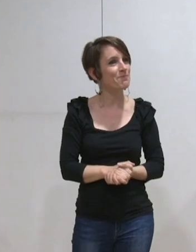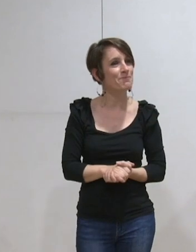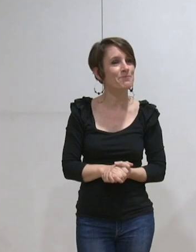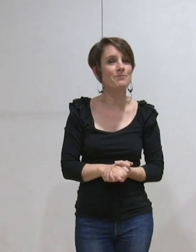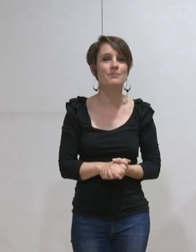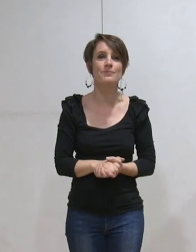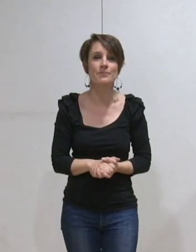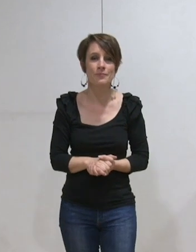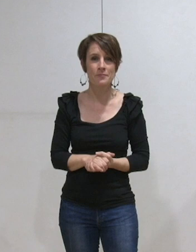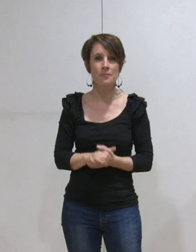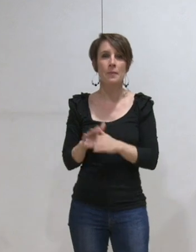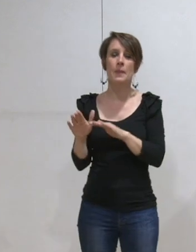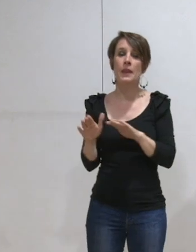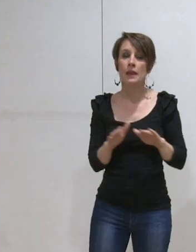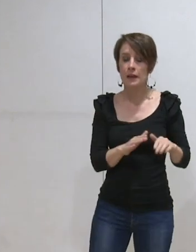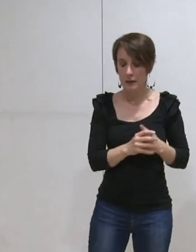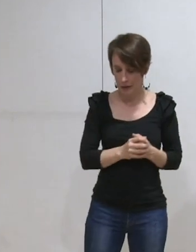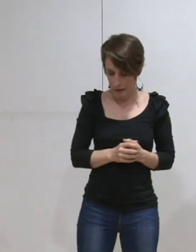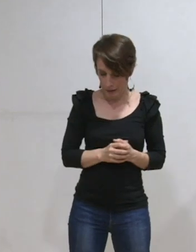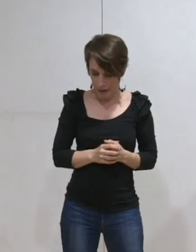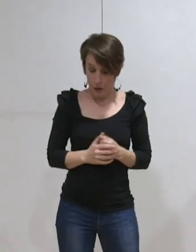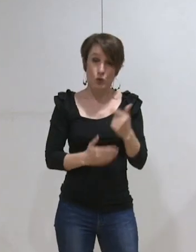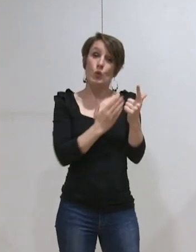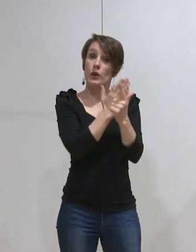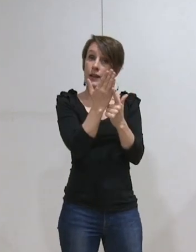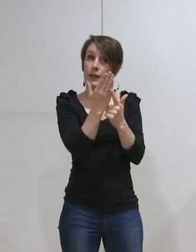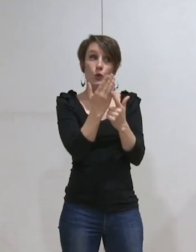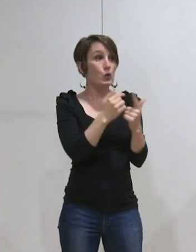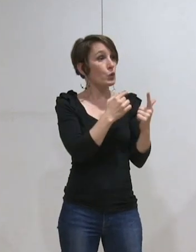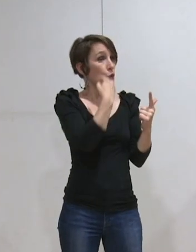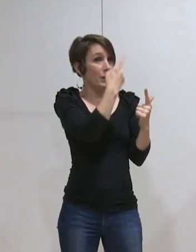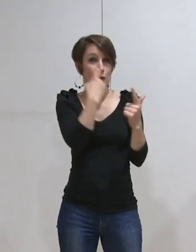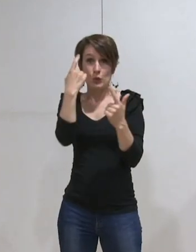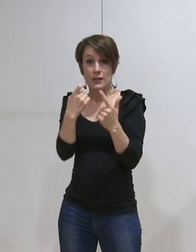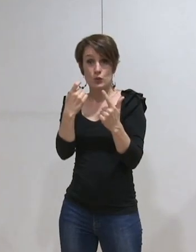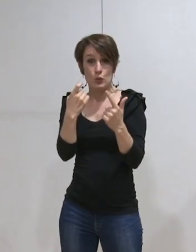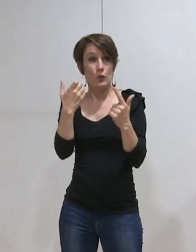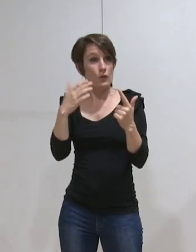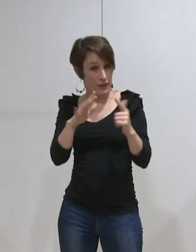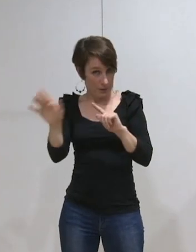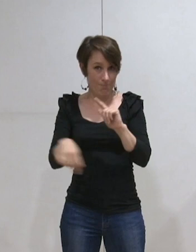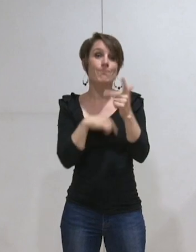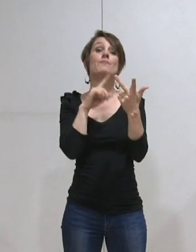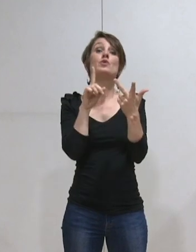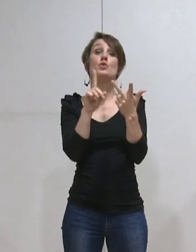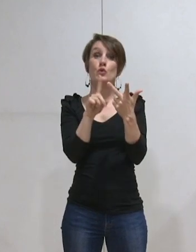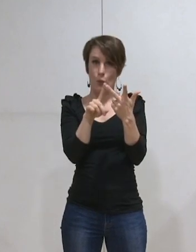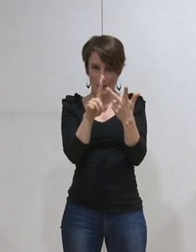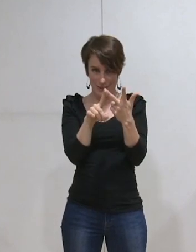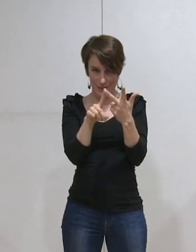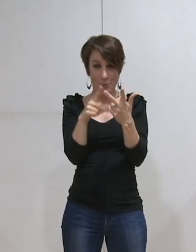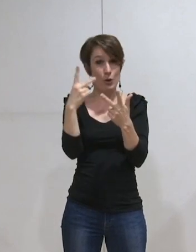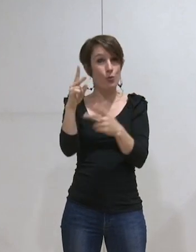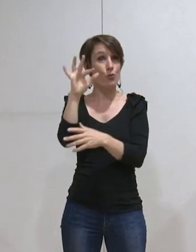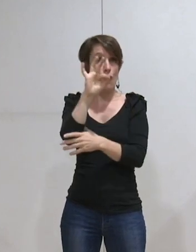remercie à la suite de ces questions orales il y en a une troisème celle du